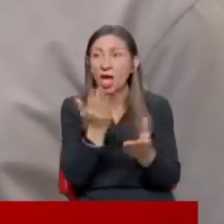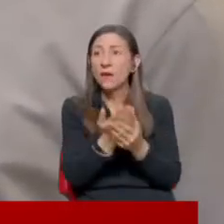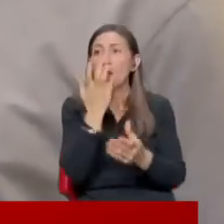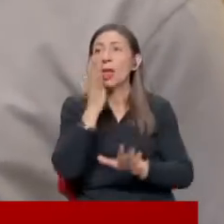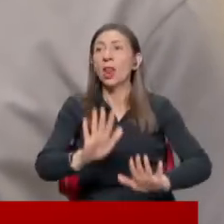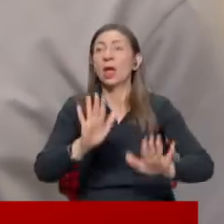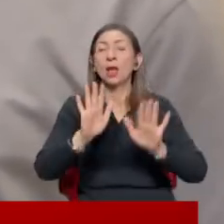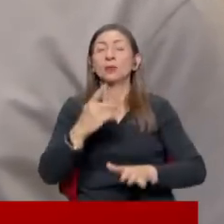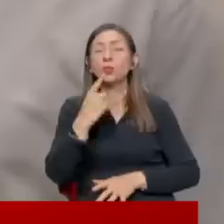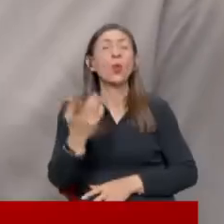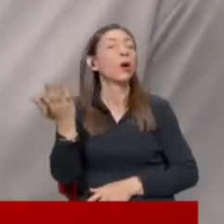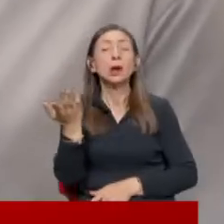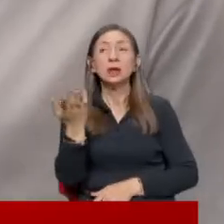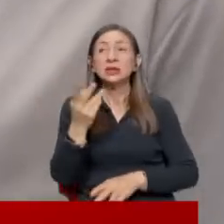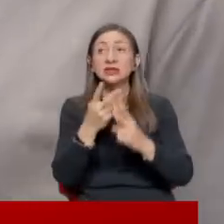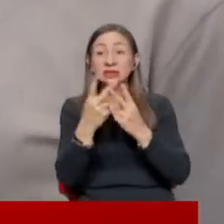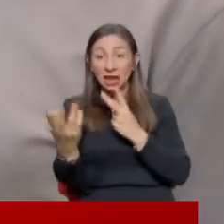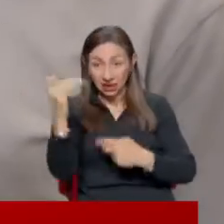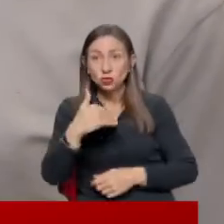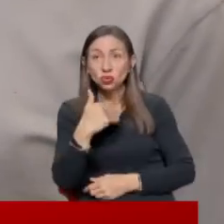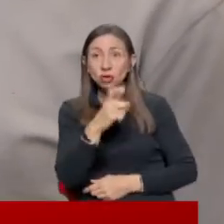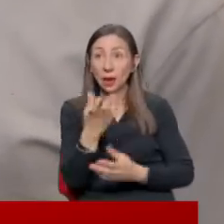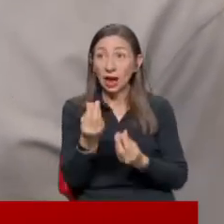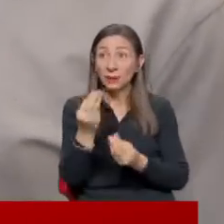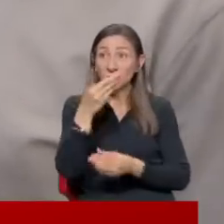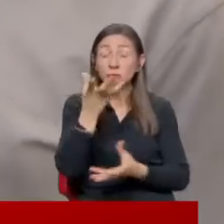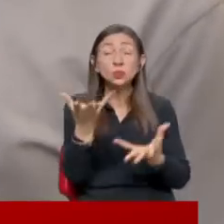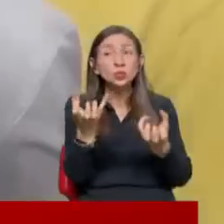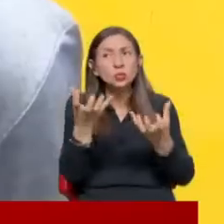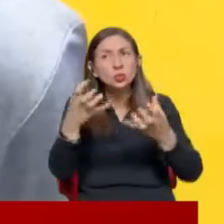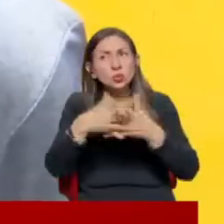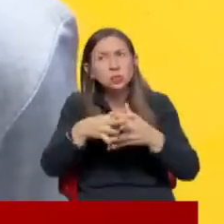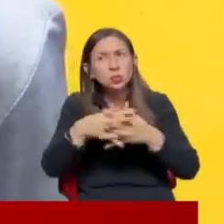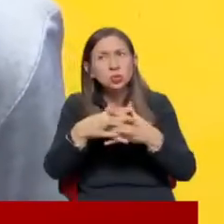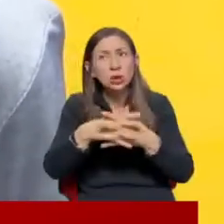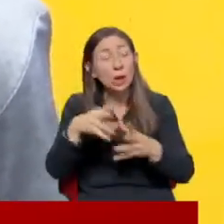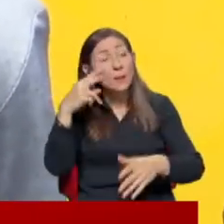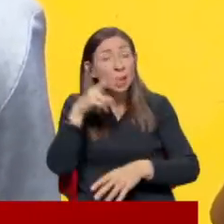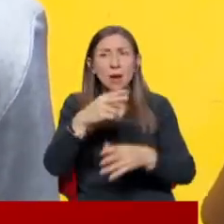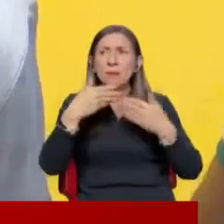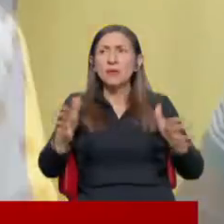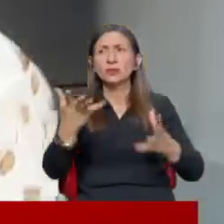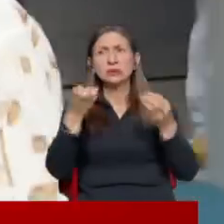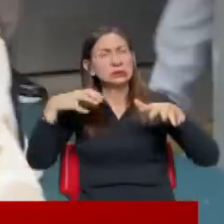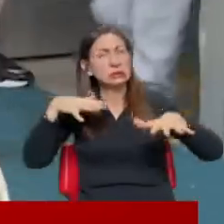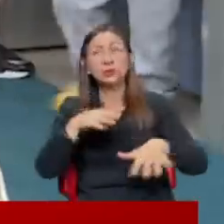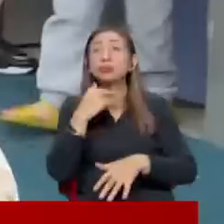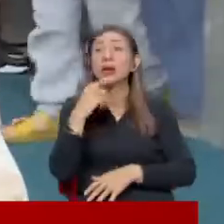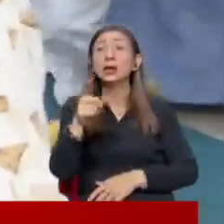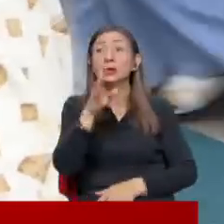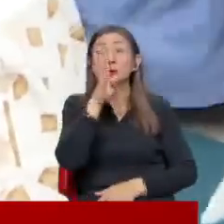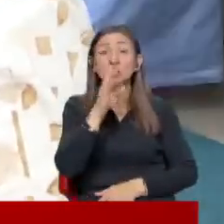beklemede yazıyor yani. Neymiş peki durum? Sıra gelse soracağız. Kalabalık mı içeride? Çok kalabalık. İçeriye bakın ne hallerdeler yani. Kaç